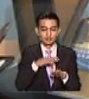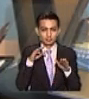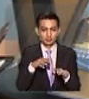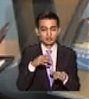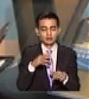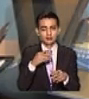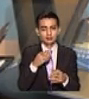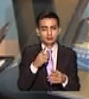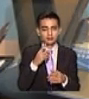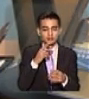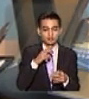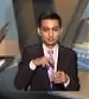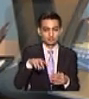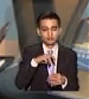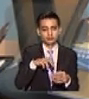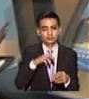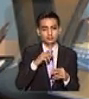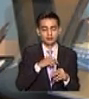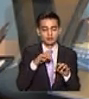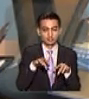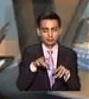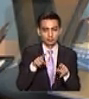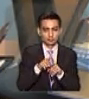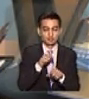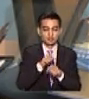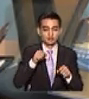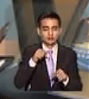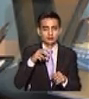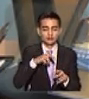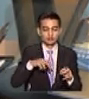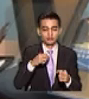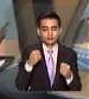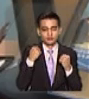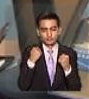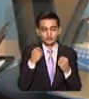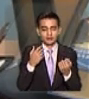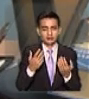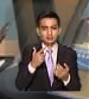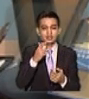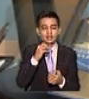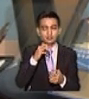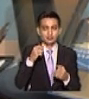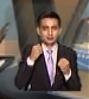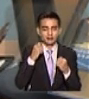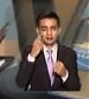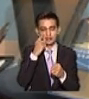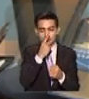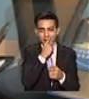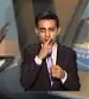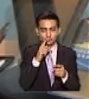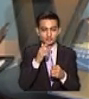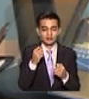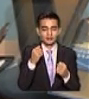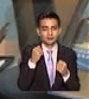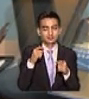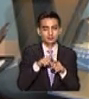перерыв, пробежаться вокруг стола, сделать гимнастику для общую гимнастику сделать гимнастику для глаз и